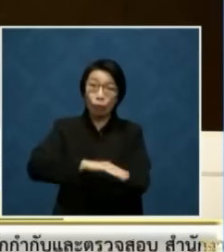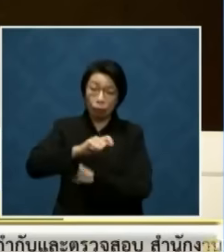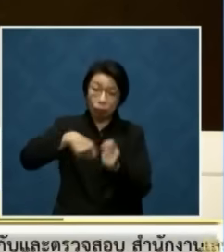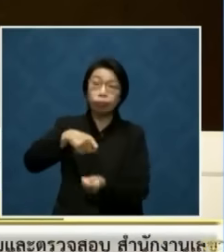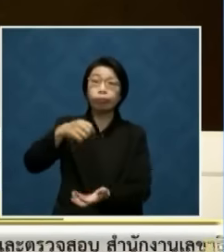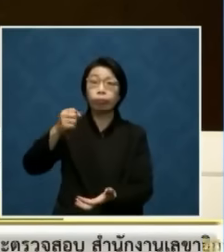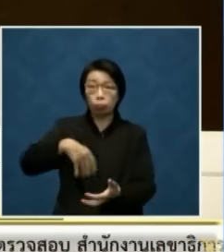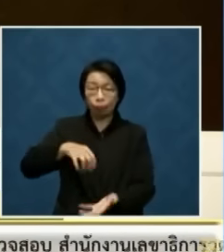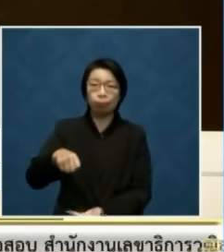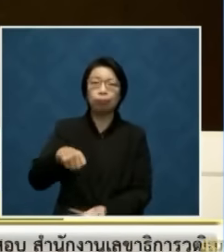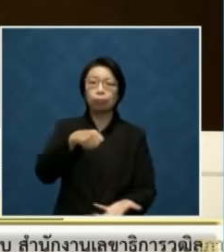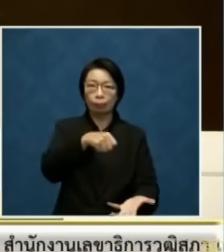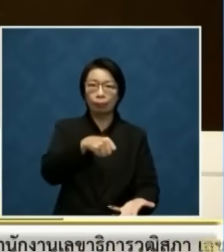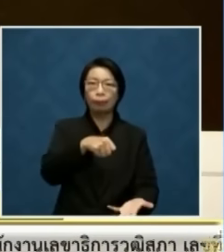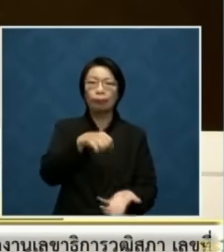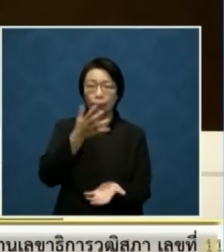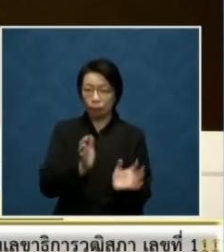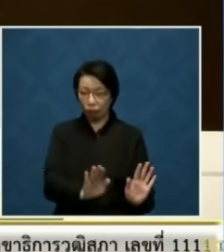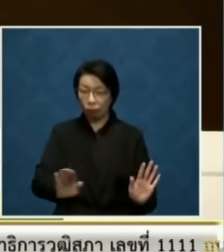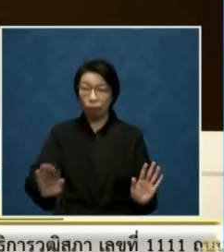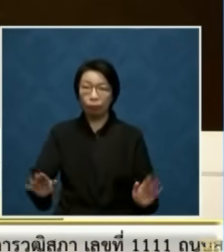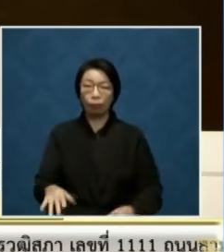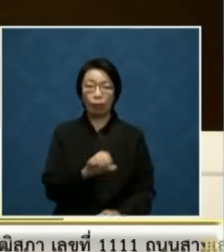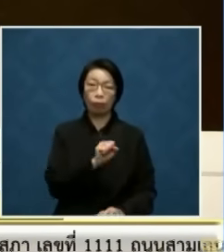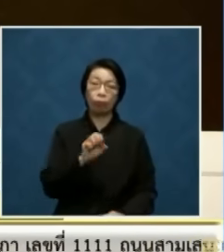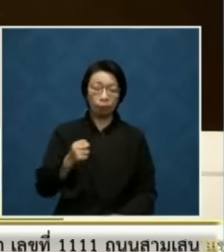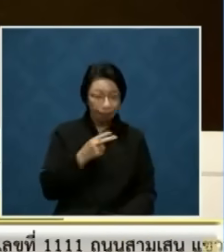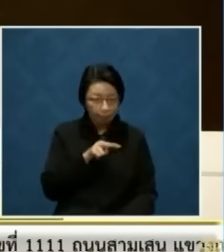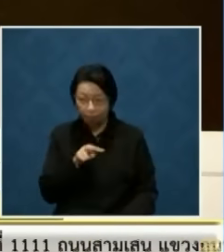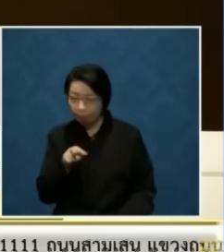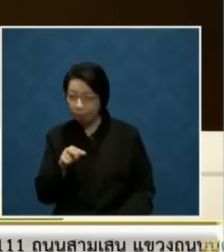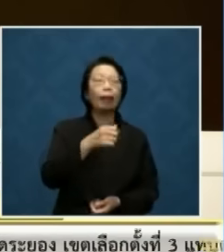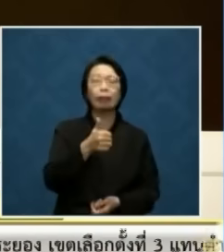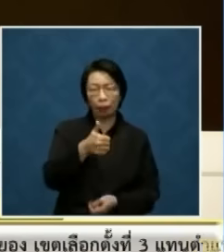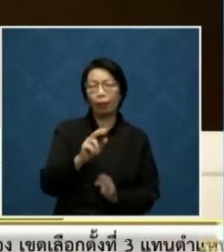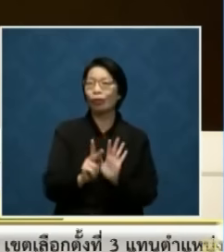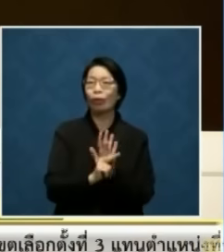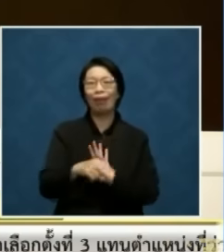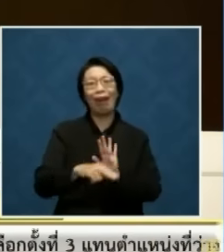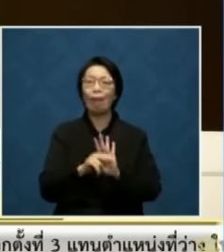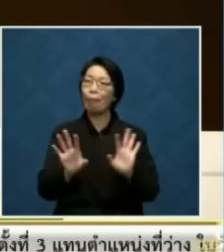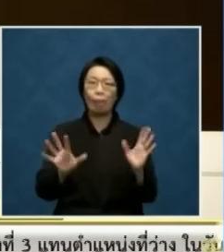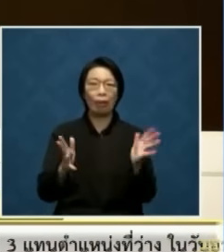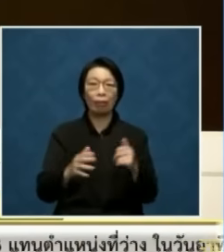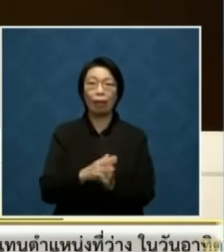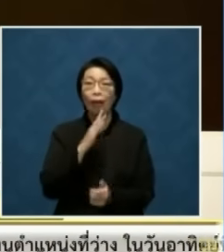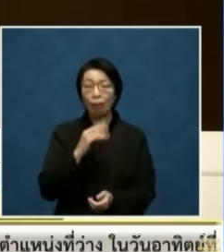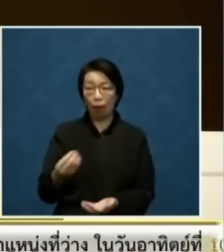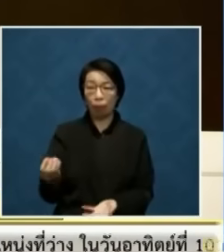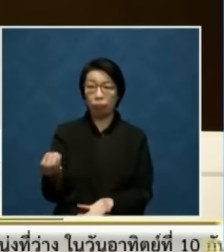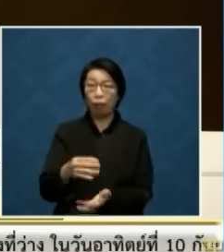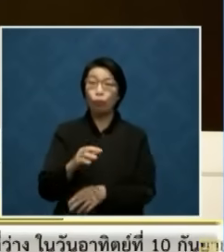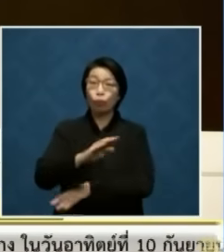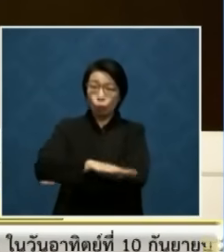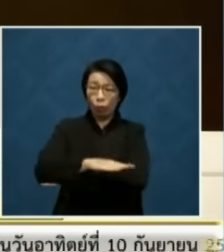มันทานไม่ทันหรอกแล้วไม่มีที่เก็บดังนั้นผมก็คิดว่าไม่มีกฎหมายห้ามไม่ให้ส.สเอากลับบ้านหรือไปทานในสภา